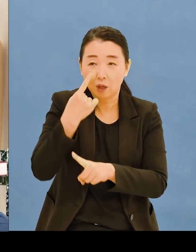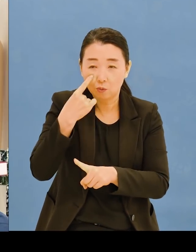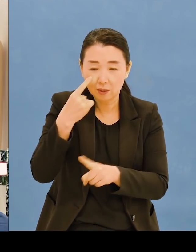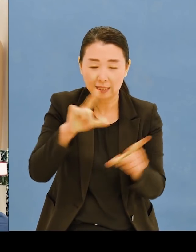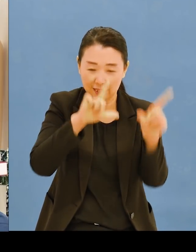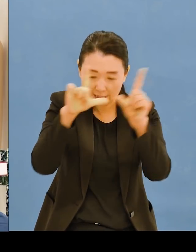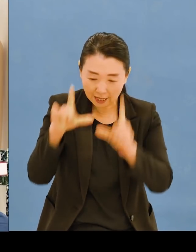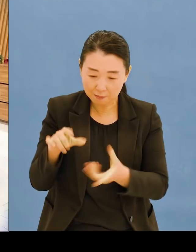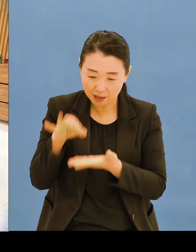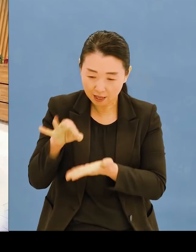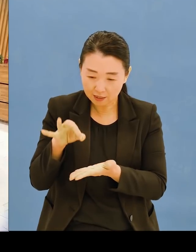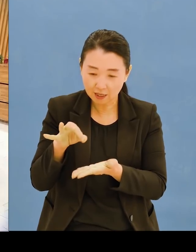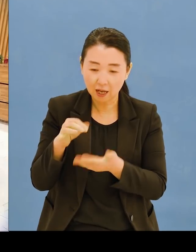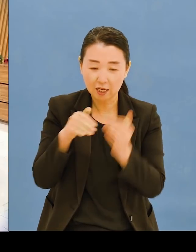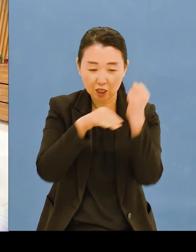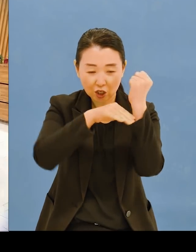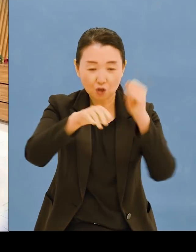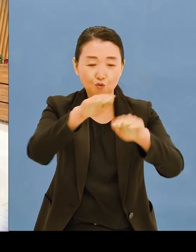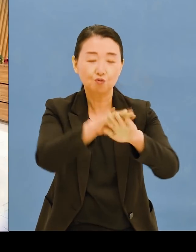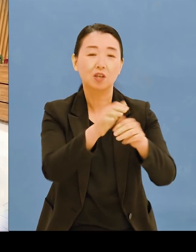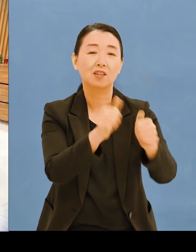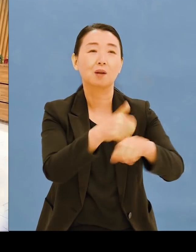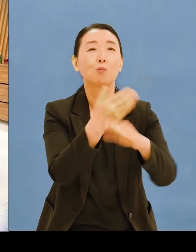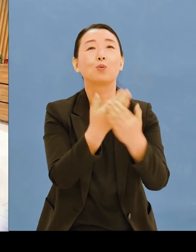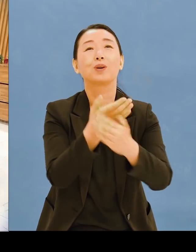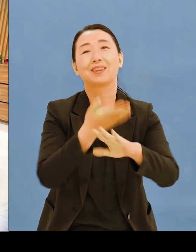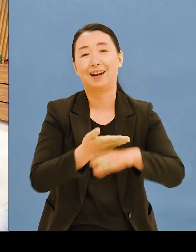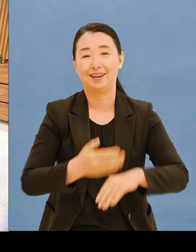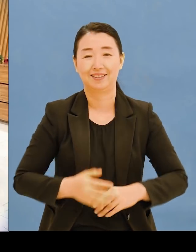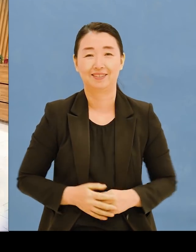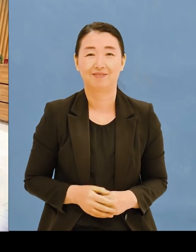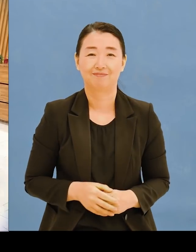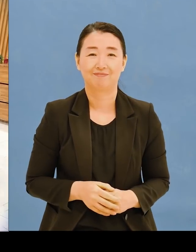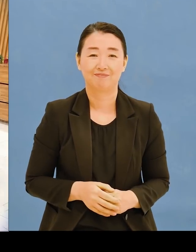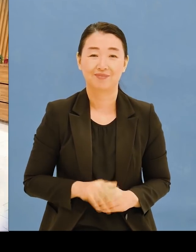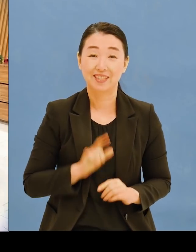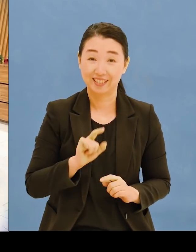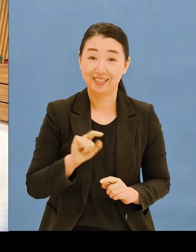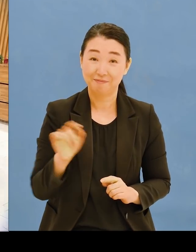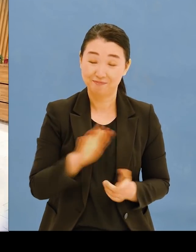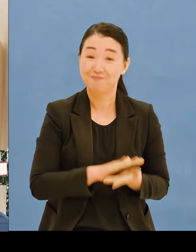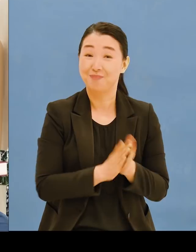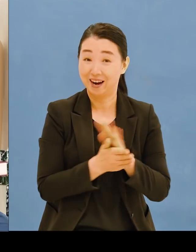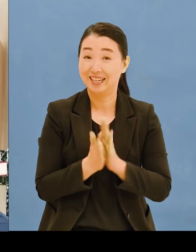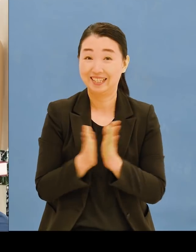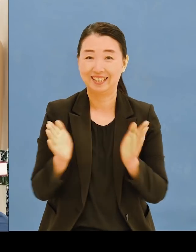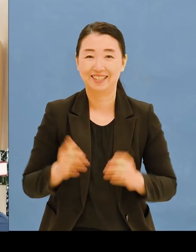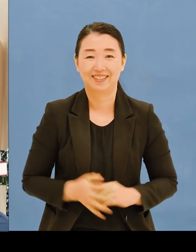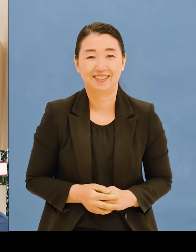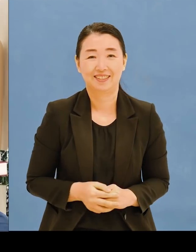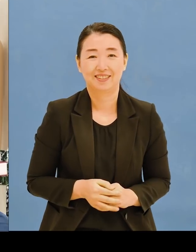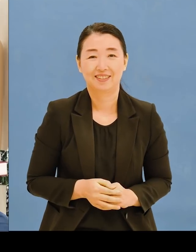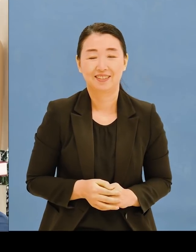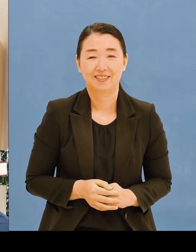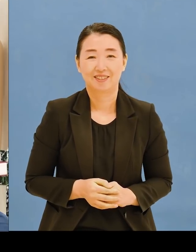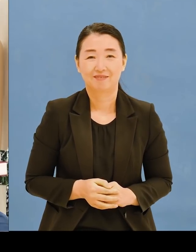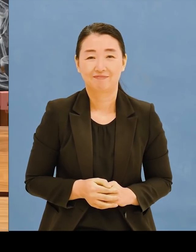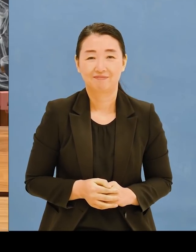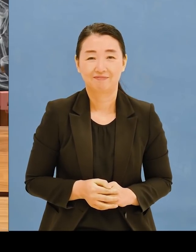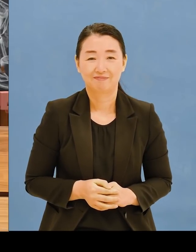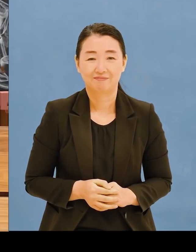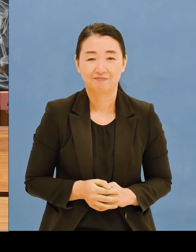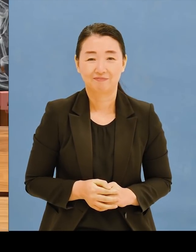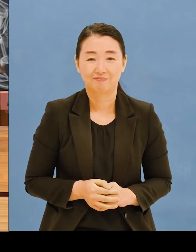방식과 가치라는 것이 어디에 기준을 두느냐에 따라서 모든 것이 달라 보이거든요. 네. 그게 이제 변화가 시작된 네, 거죠. 맞아요. 예. 그럼